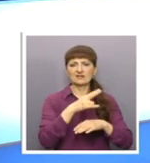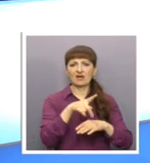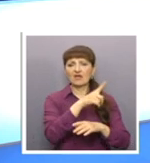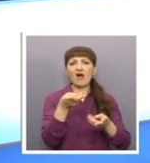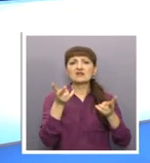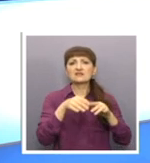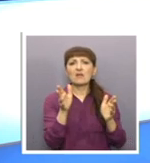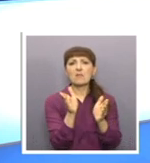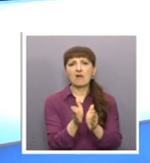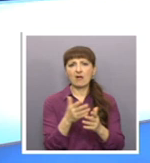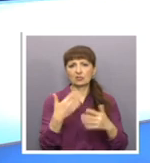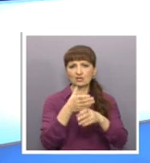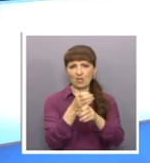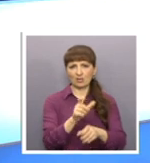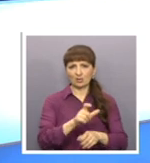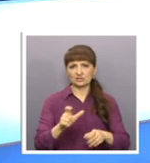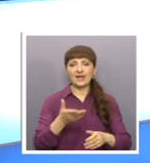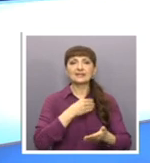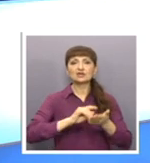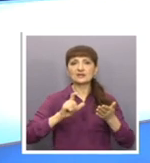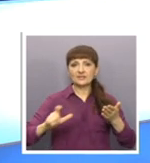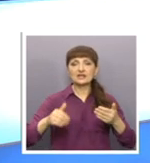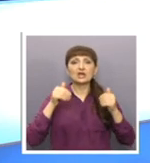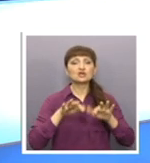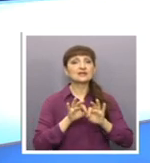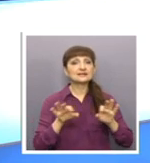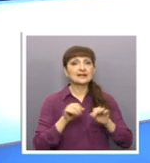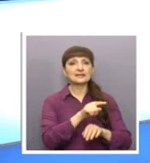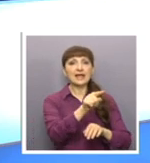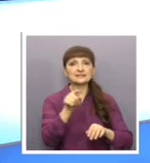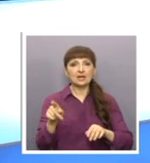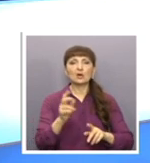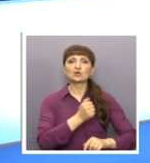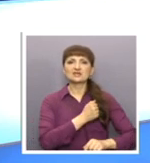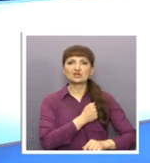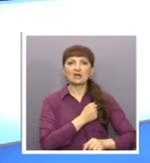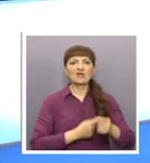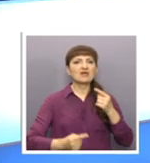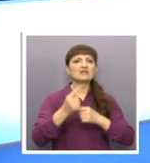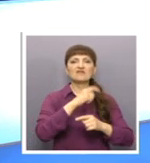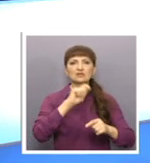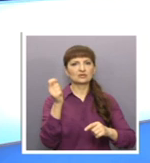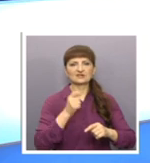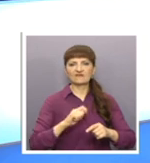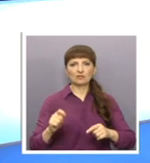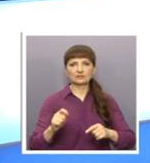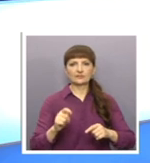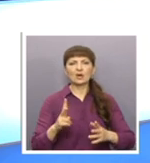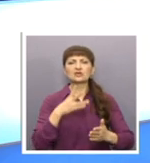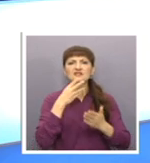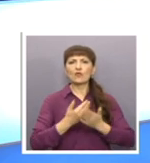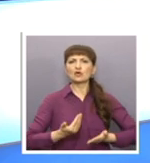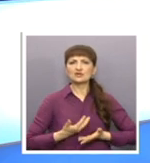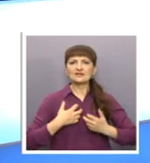осталось совсем мало. Моя коллега Ажар Оразбай решила рассказать о тех, кто, к сожалению, не вернулся с фронта, кто ценой